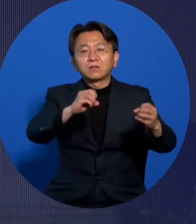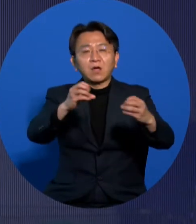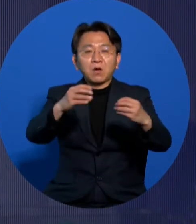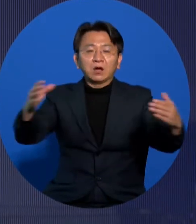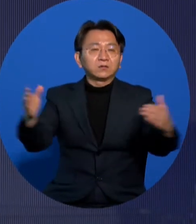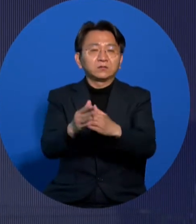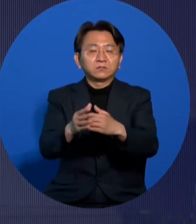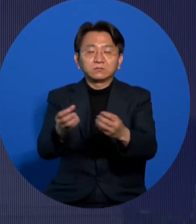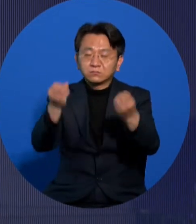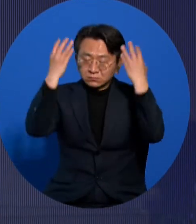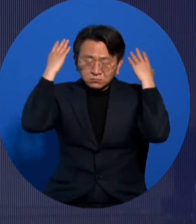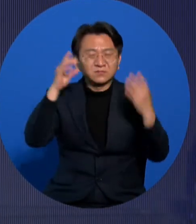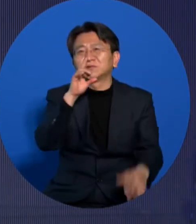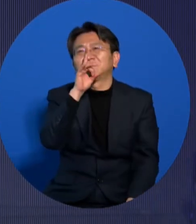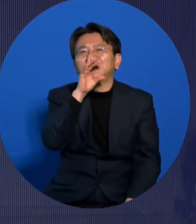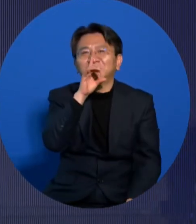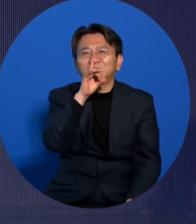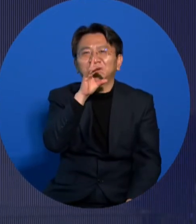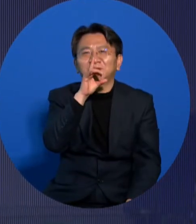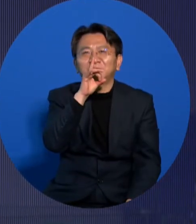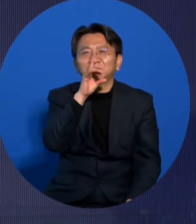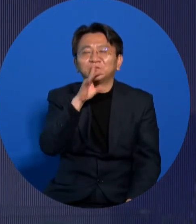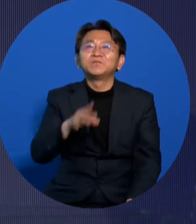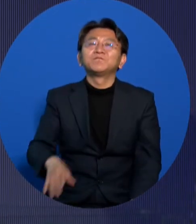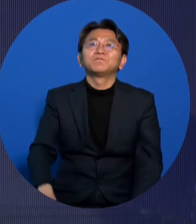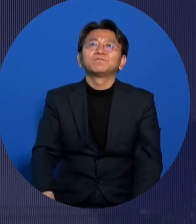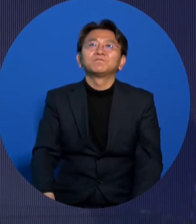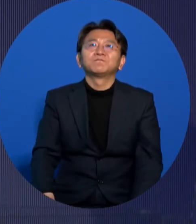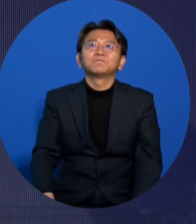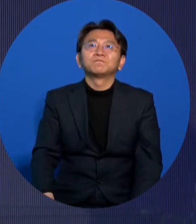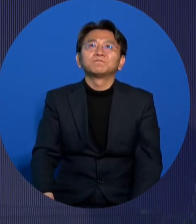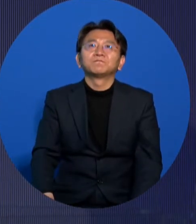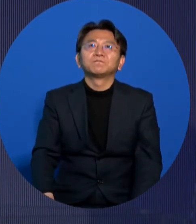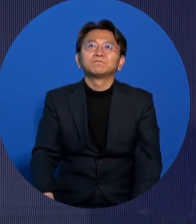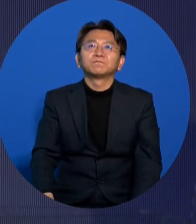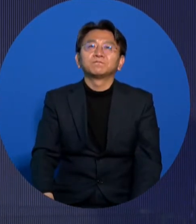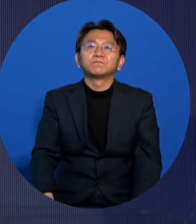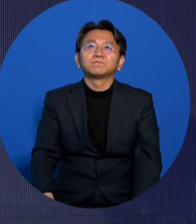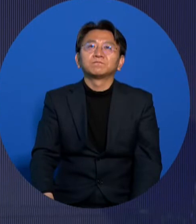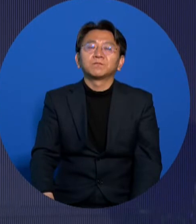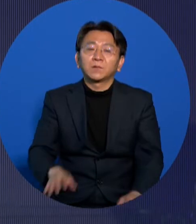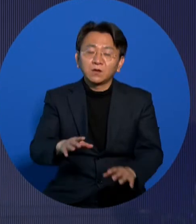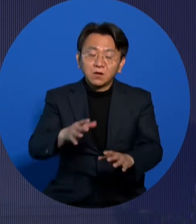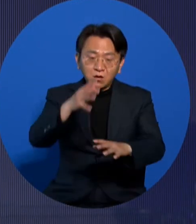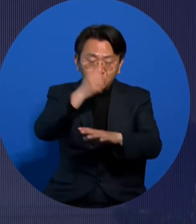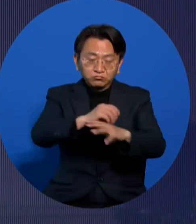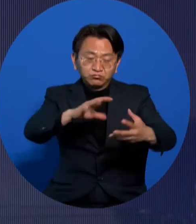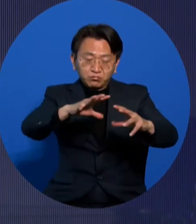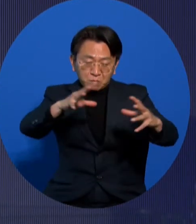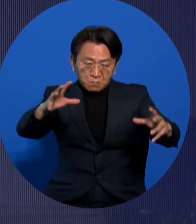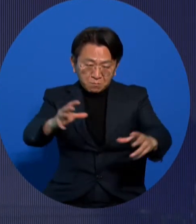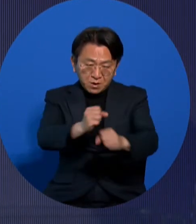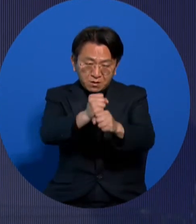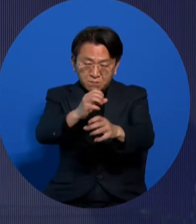것인가? 그래서 우리는 이런 것들이 실천되고